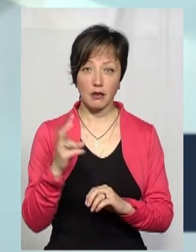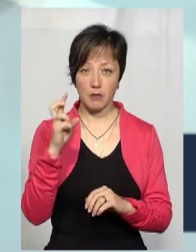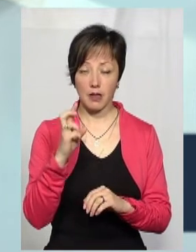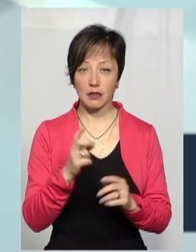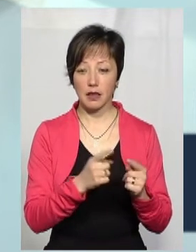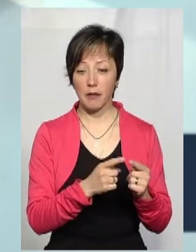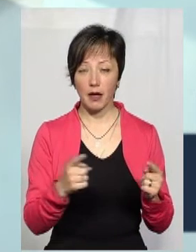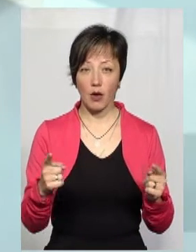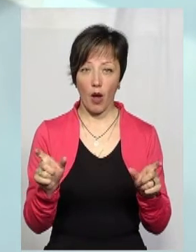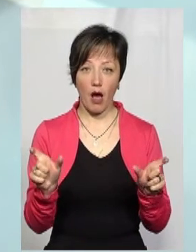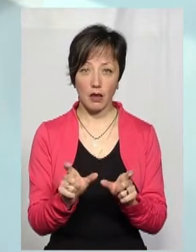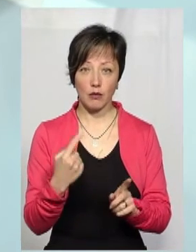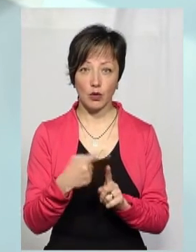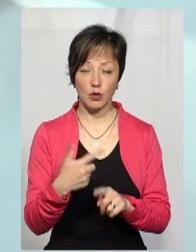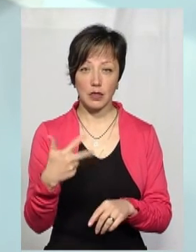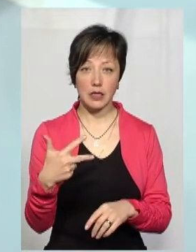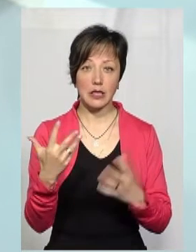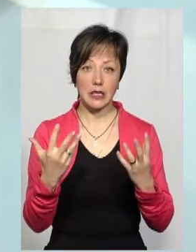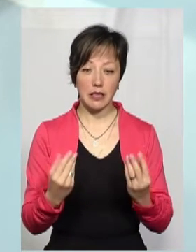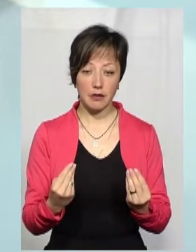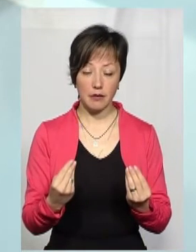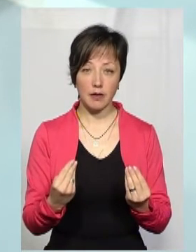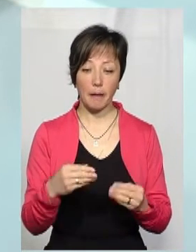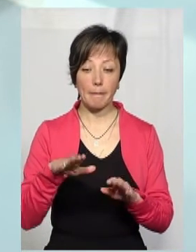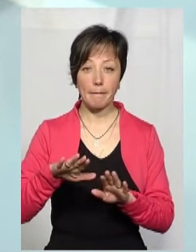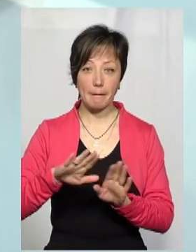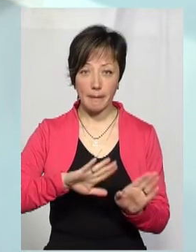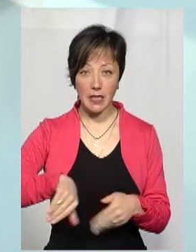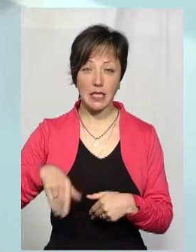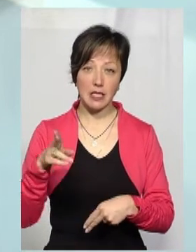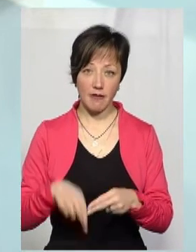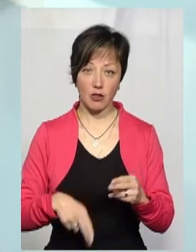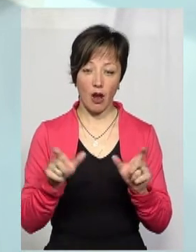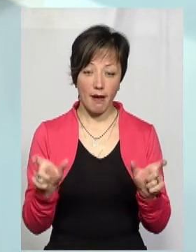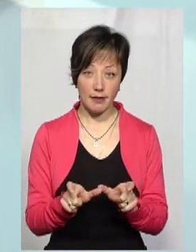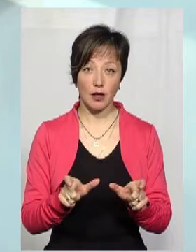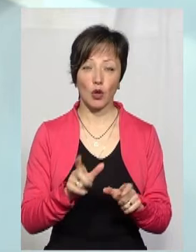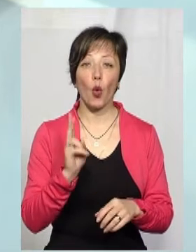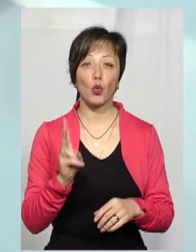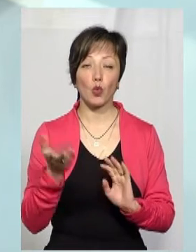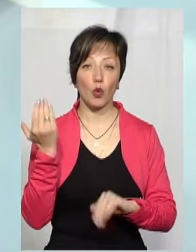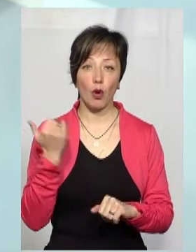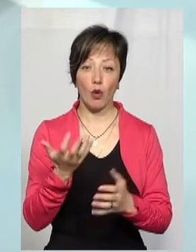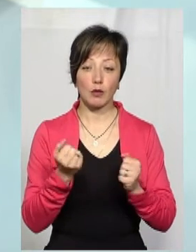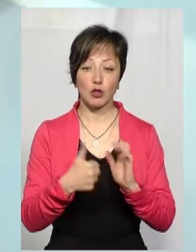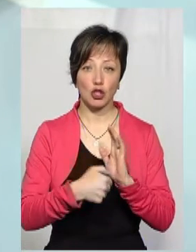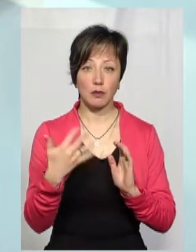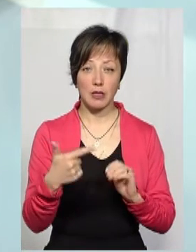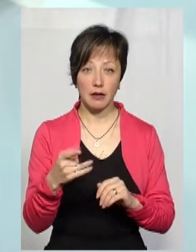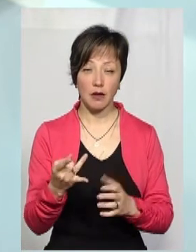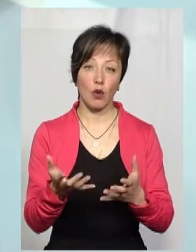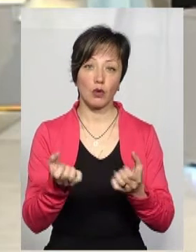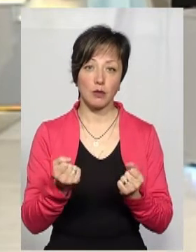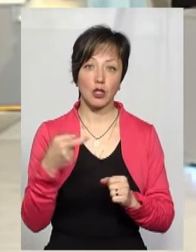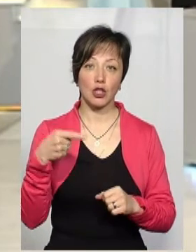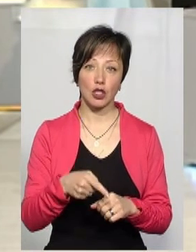на період карантину, ще плюс 30 днів після його завершення, ті люди, які отримували 650 гривень,